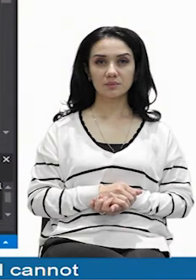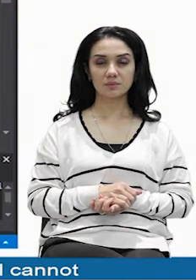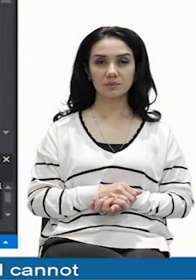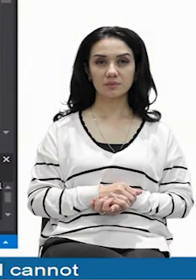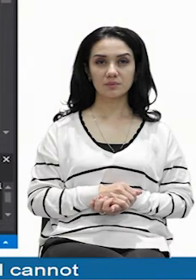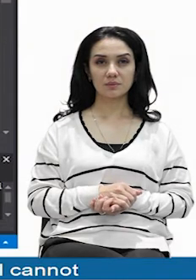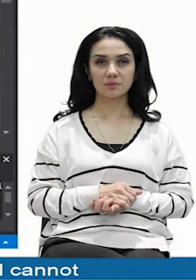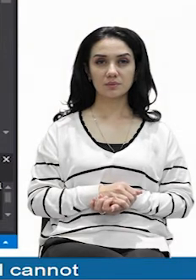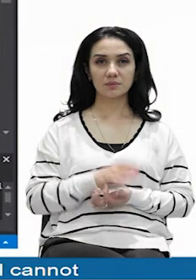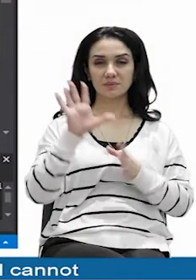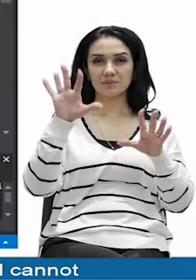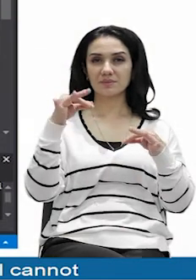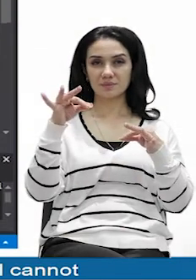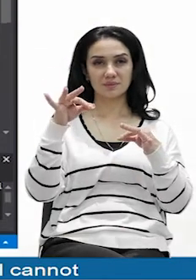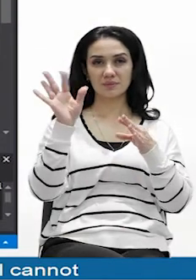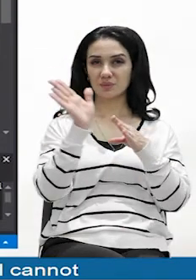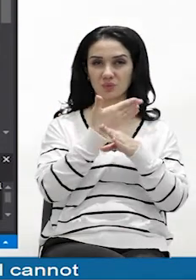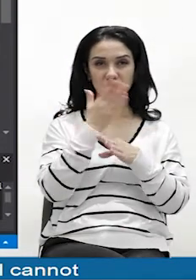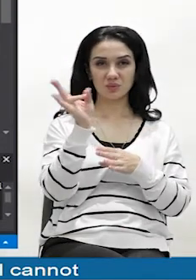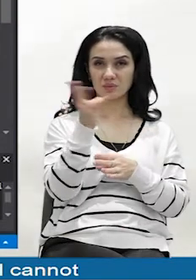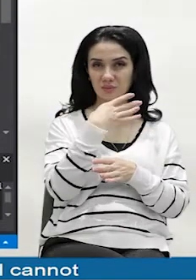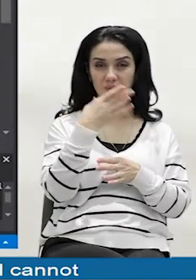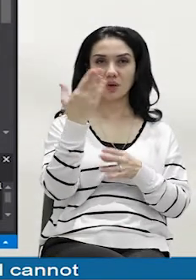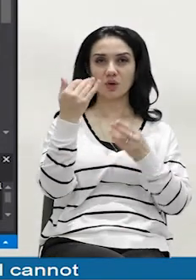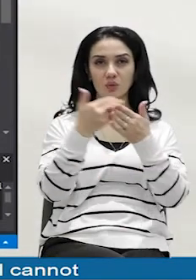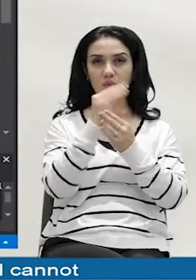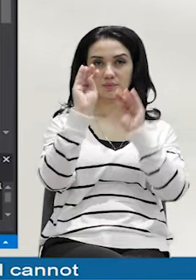Biz ya bu kere hemen sende.